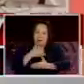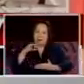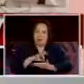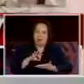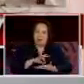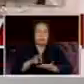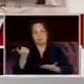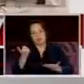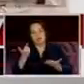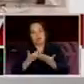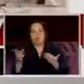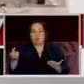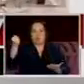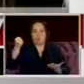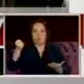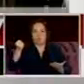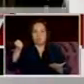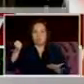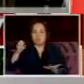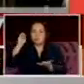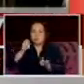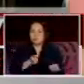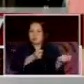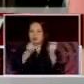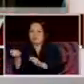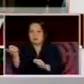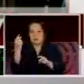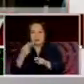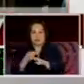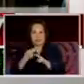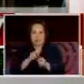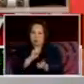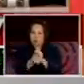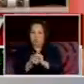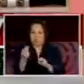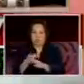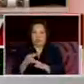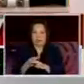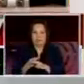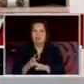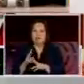iba pang pag-ari, nilalagay sa ibang pangalan. Yan is very, very widespread.